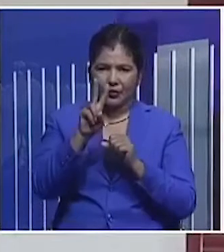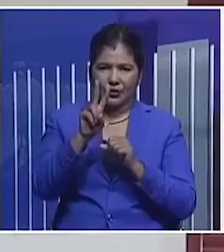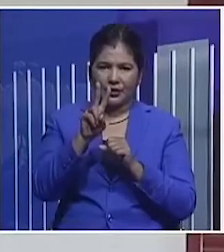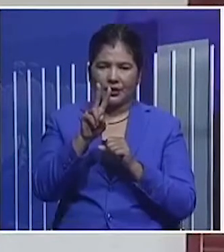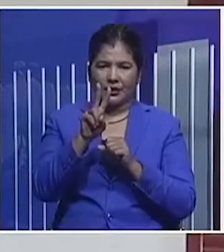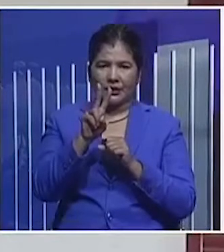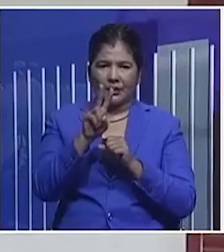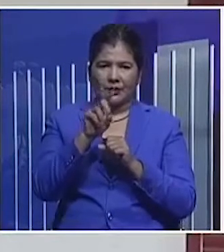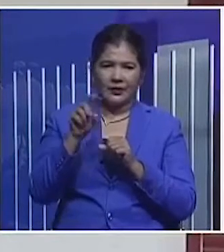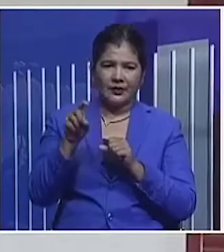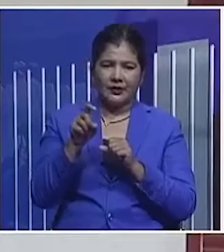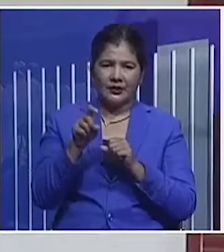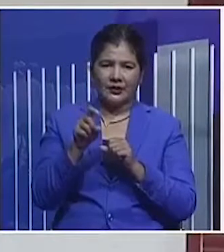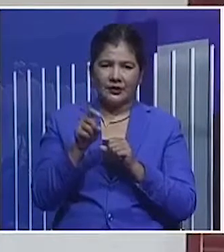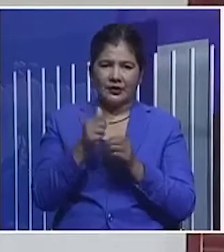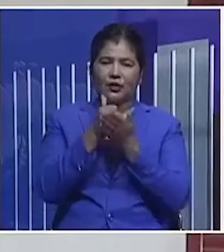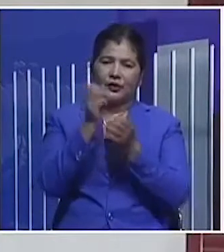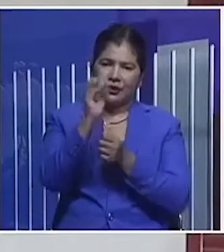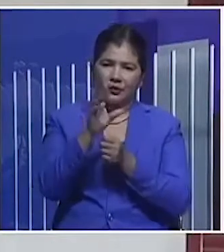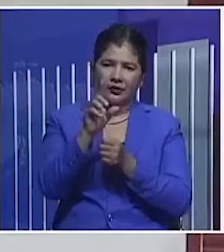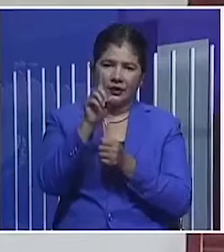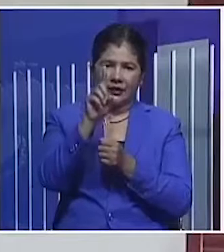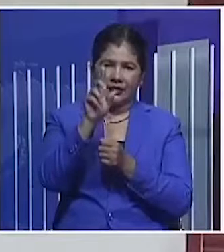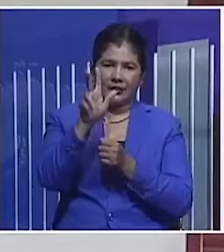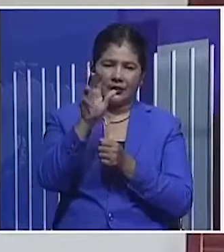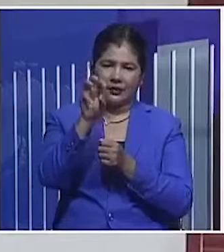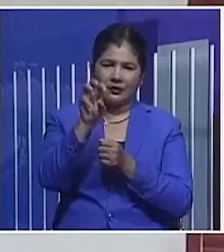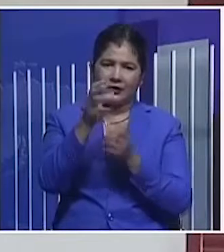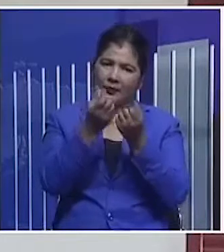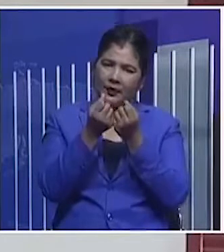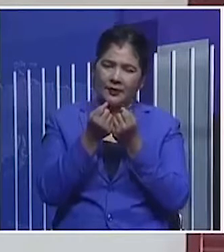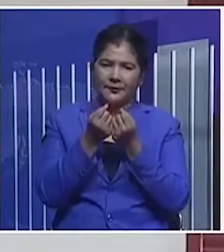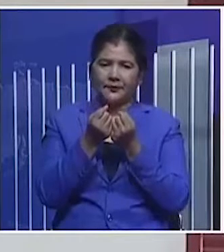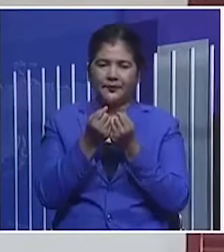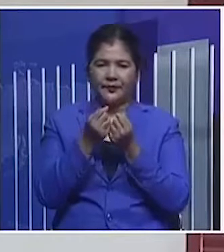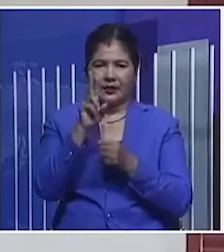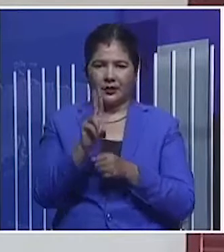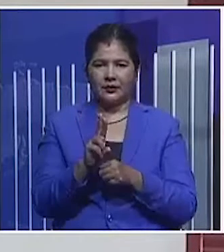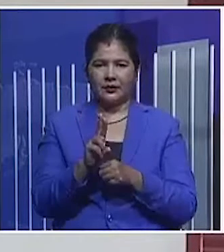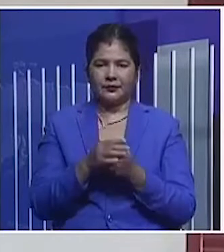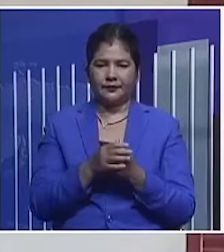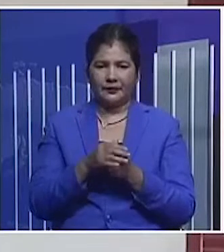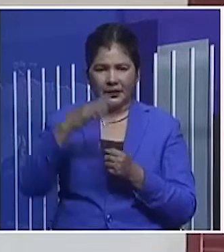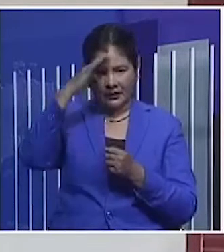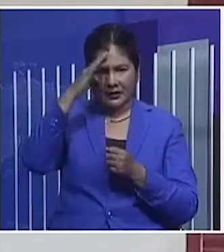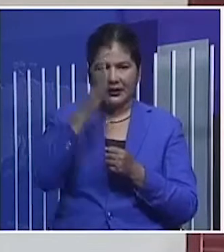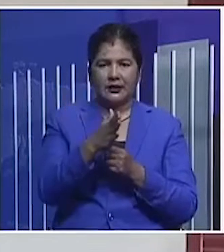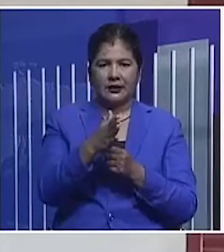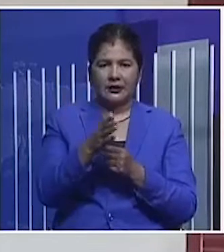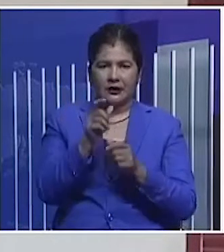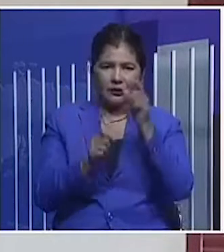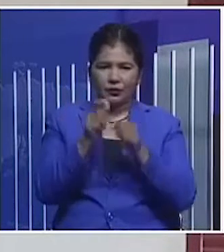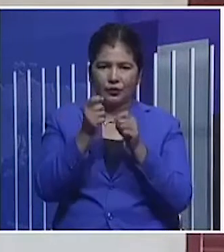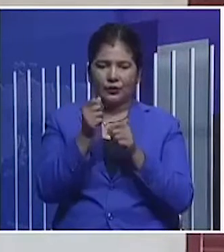लिटर अनुदान दिइरहेछ, मैले 18,000 जति पाएँ र सरकारले अझ दुधको